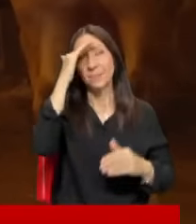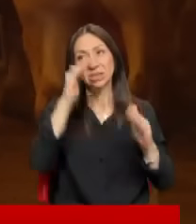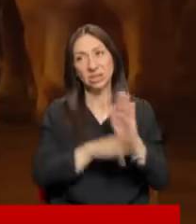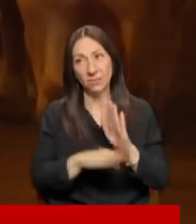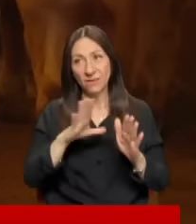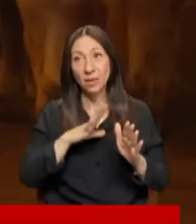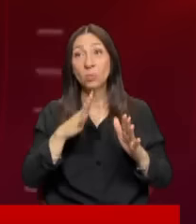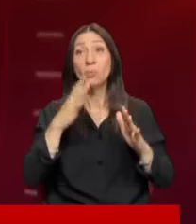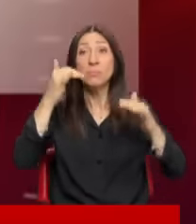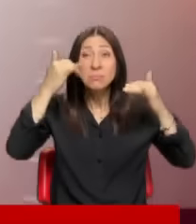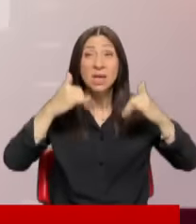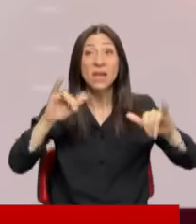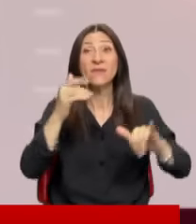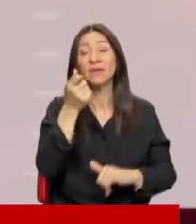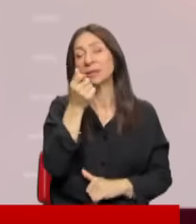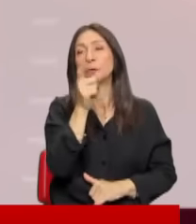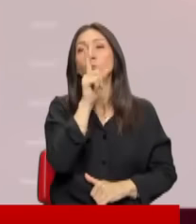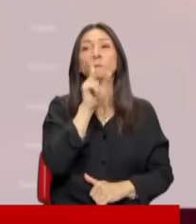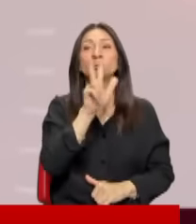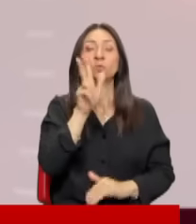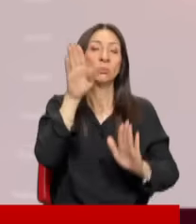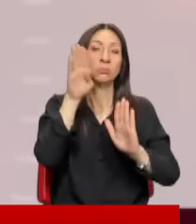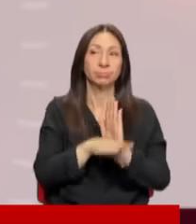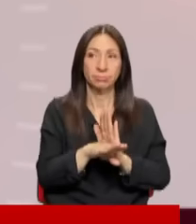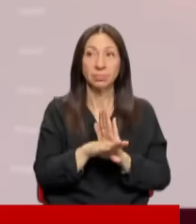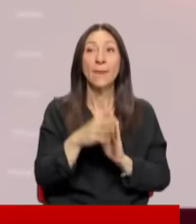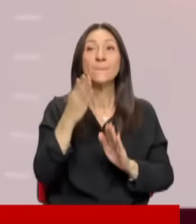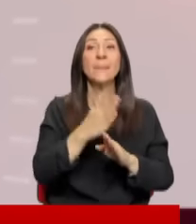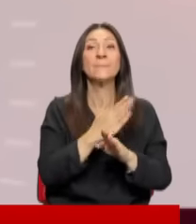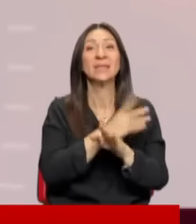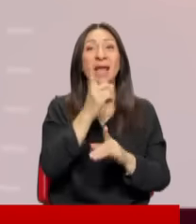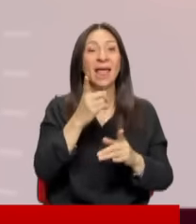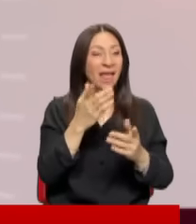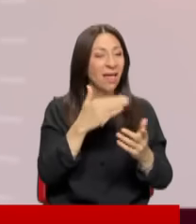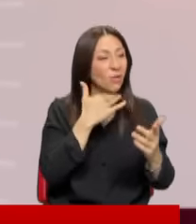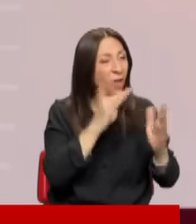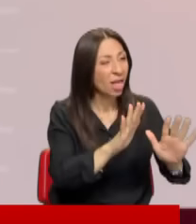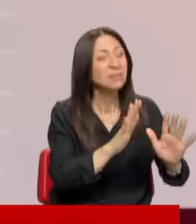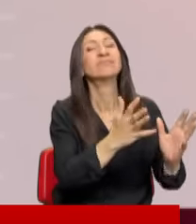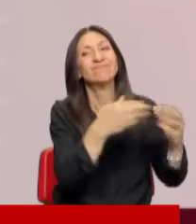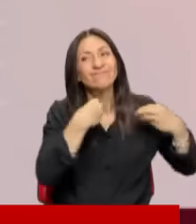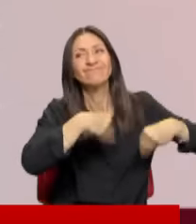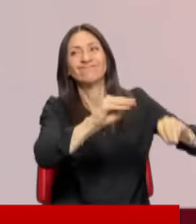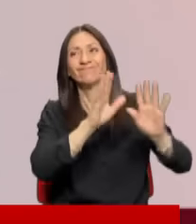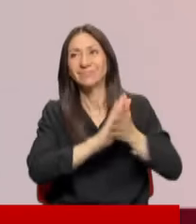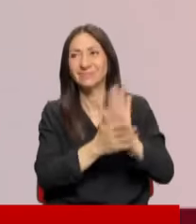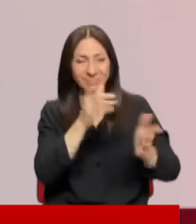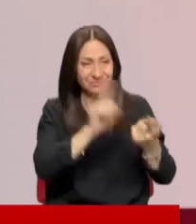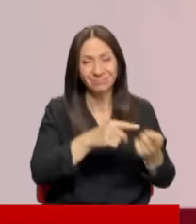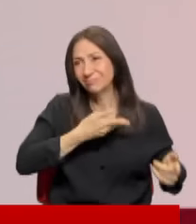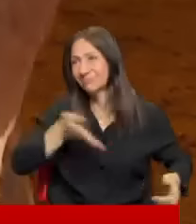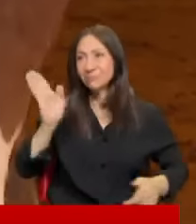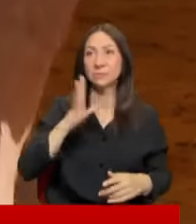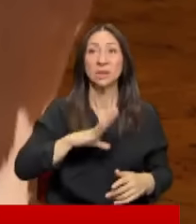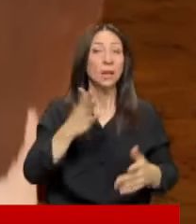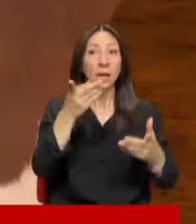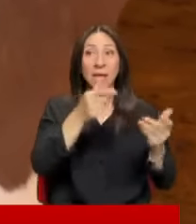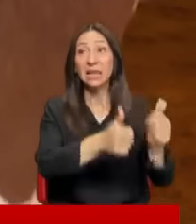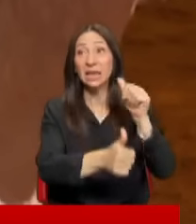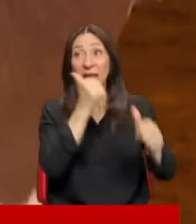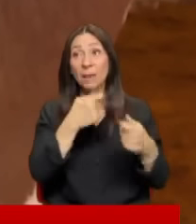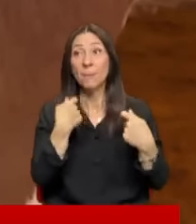vardı. Büyükbaşlarda fiyatlar %30 oranında düştü. Memleketine elindeki kurbanlıkları bitirip dönmek istiyor besici. Çünkü hayvanları